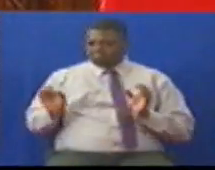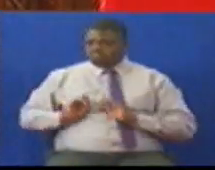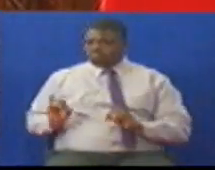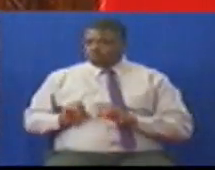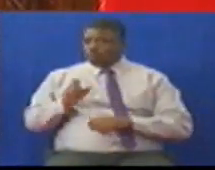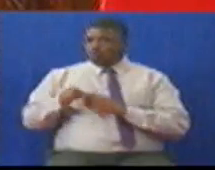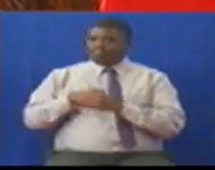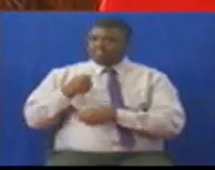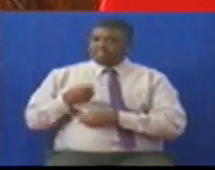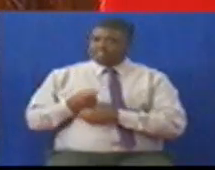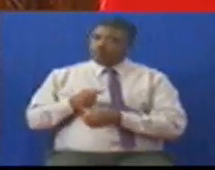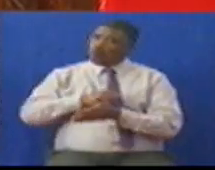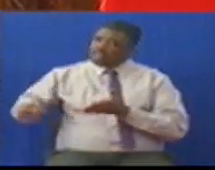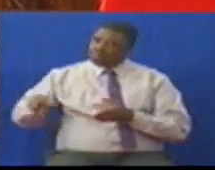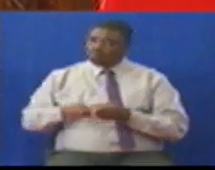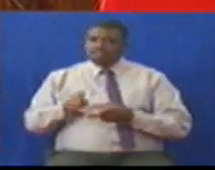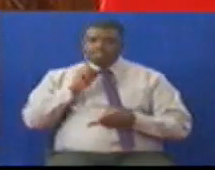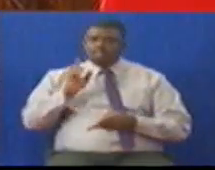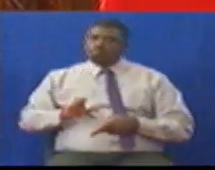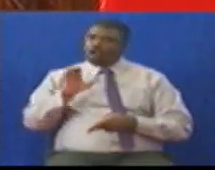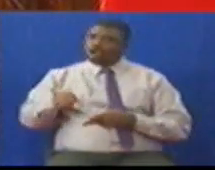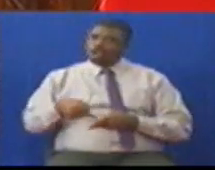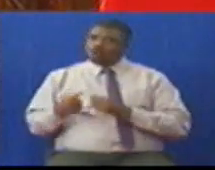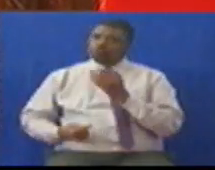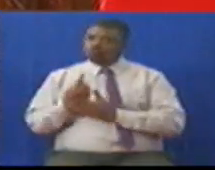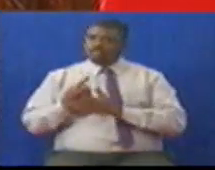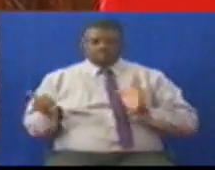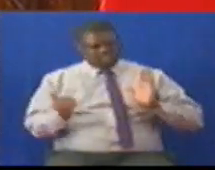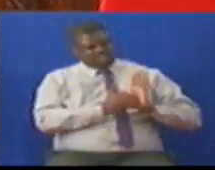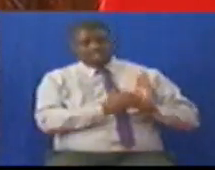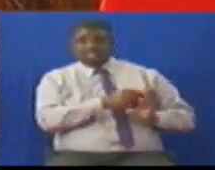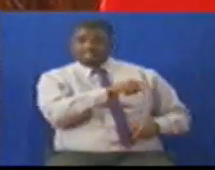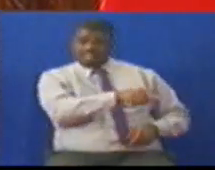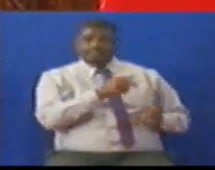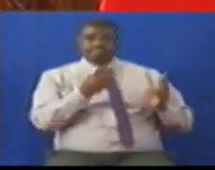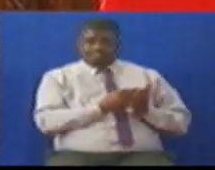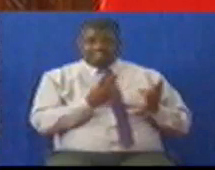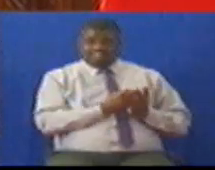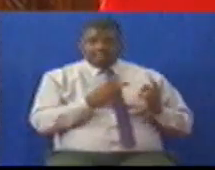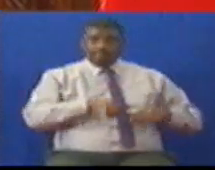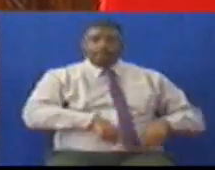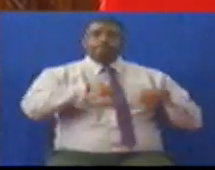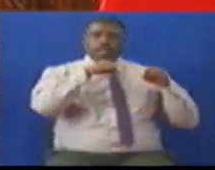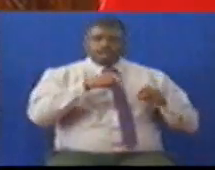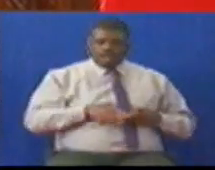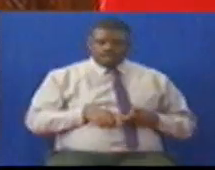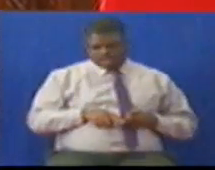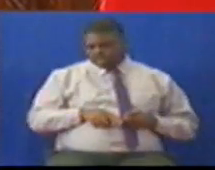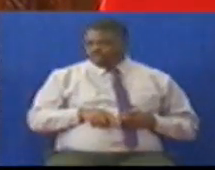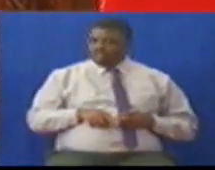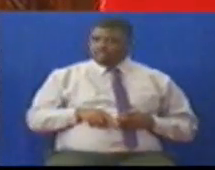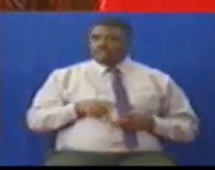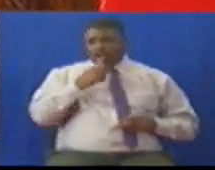umma walipwe nyongeza zao za kila mwaka kwa mujibu wa sheria. Aidha, kwa mamlaka alionayo mwajiri mkuu Mheshimiwa